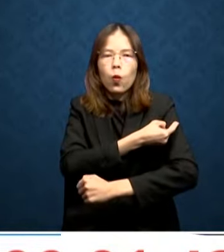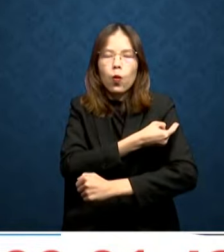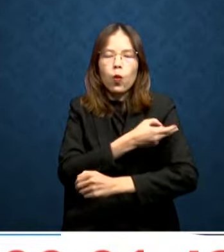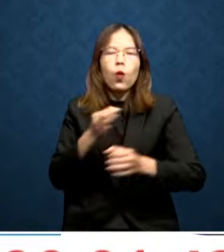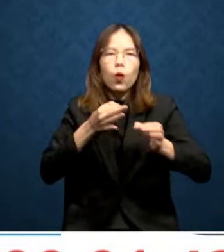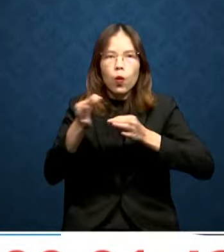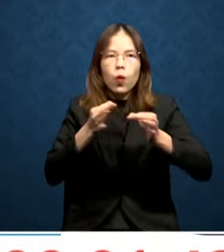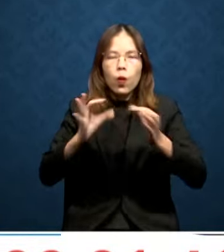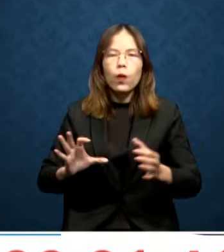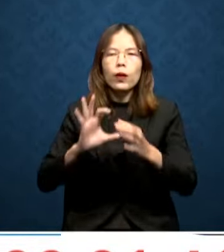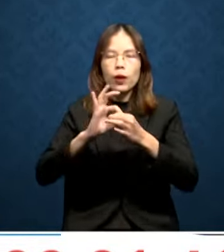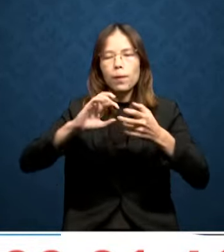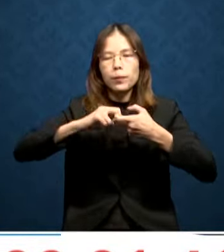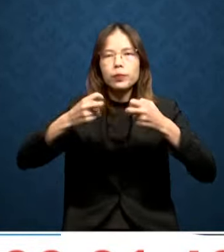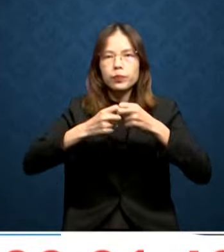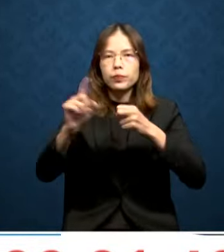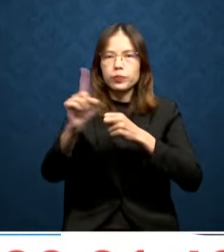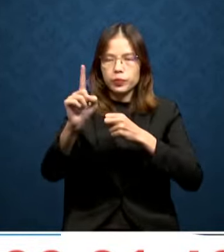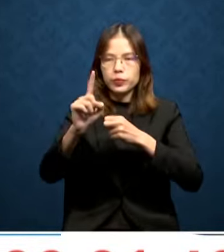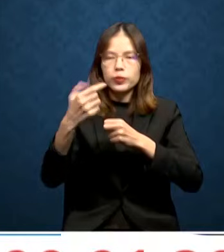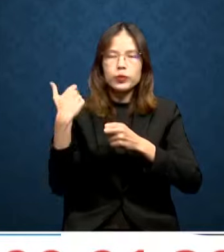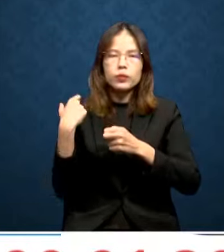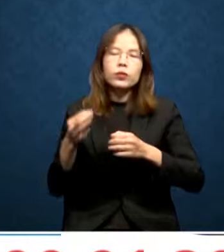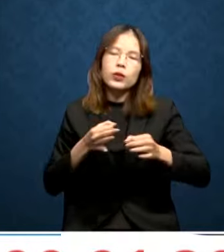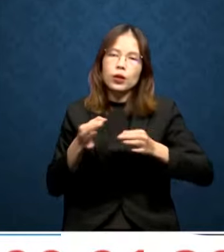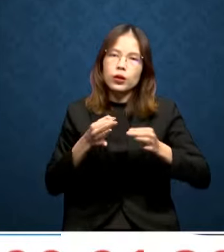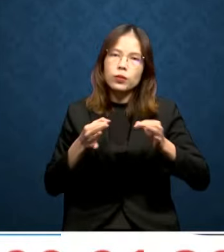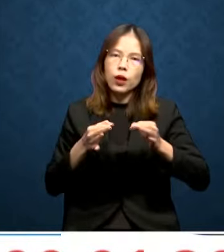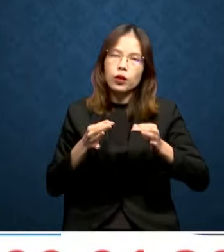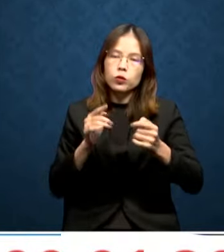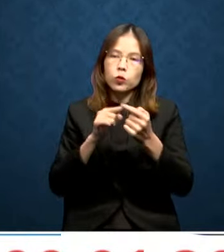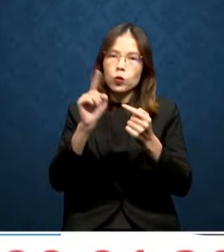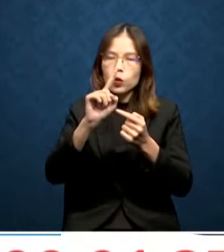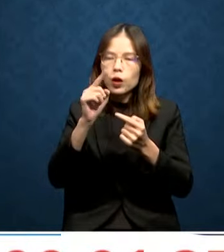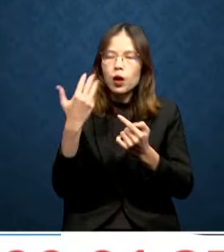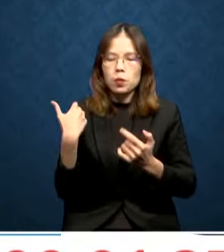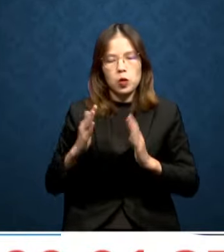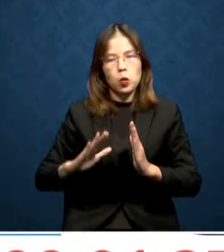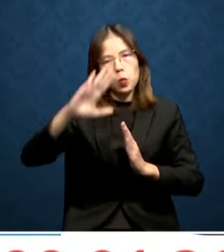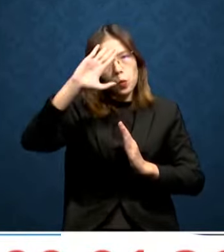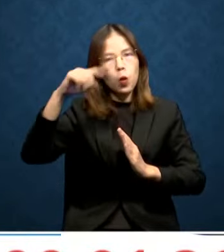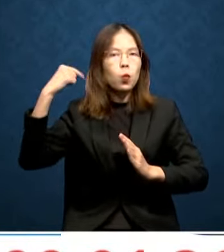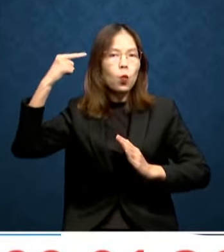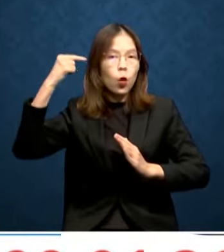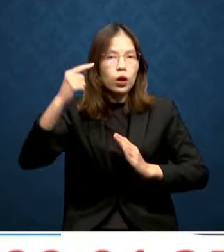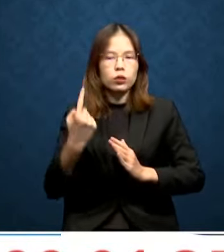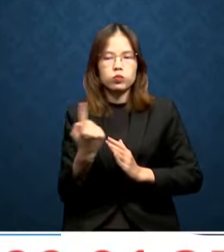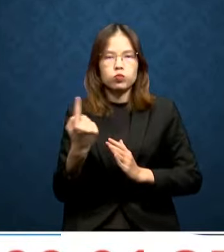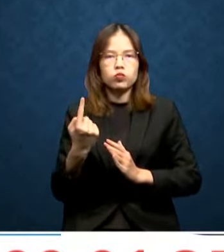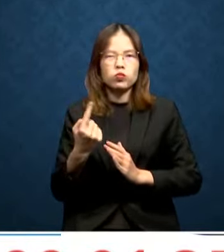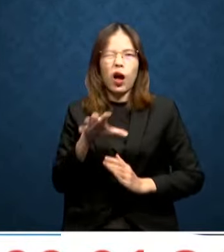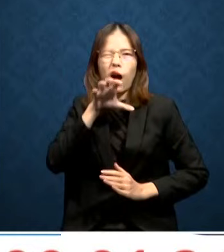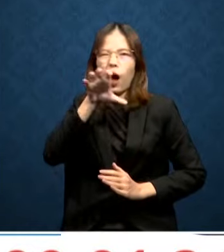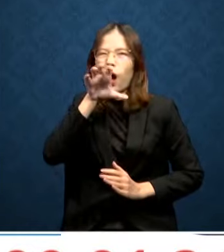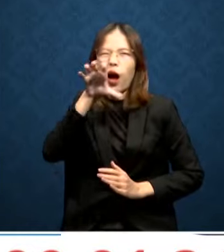พูดถึงปัญหานี้ในทางวิทยุนะคะบอกว่ามีคนป่วยผู้หญิงรายนึงไอตลอด